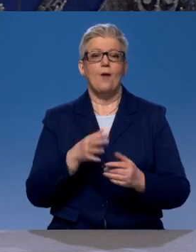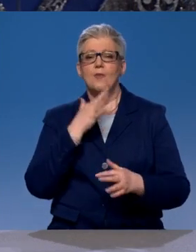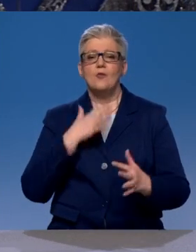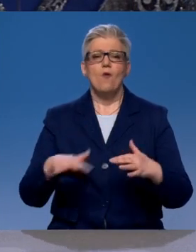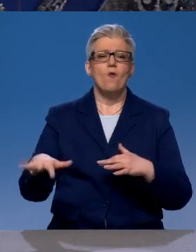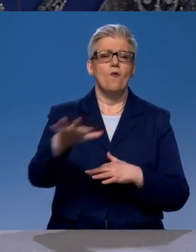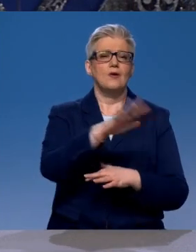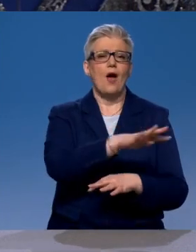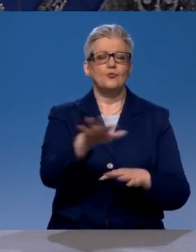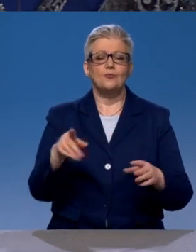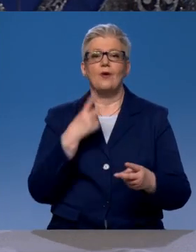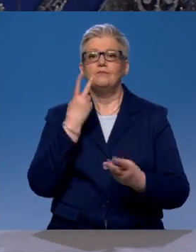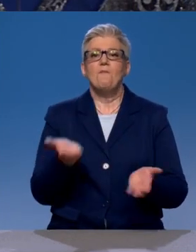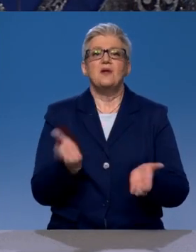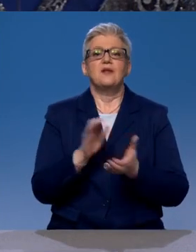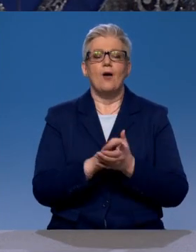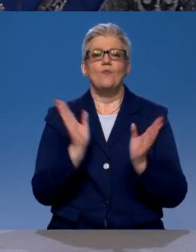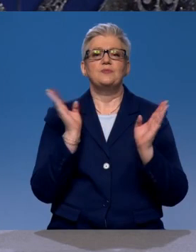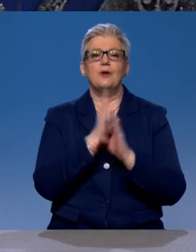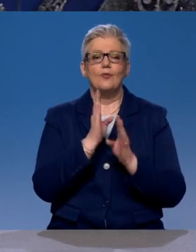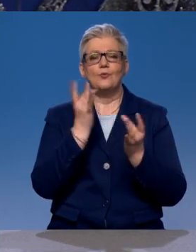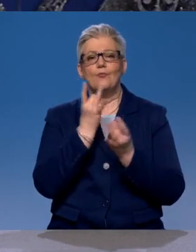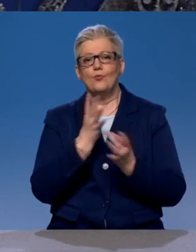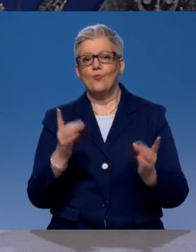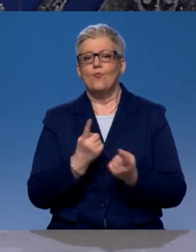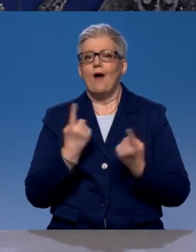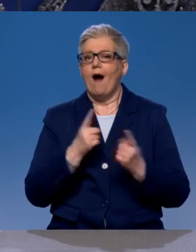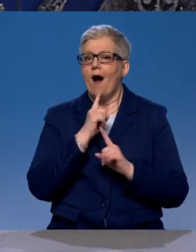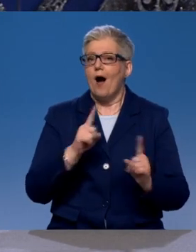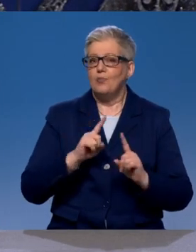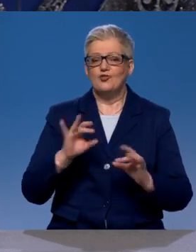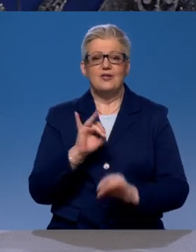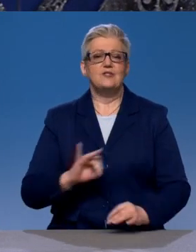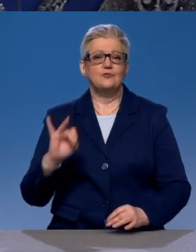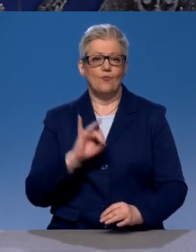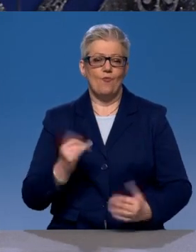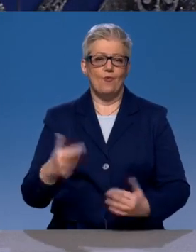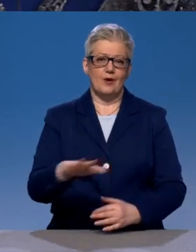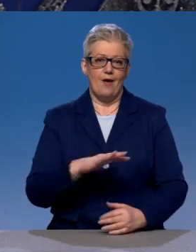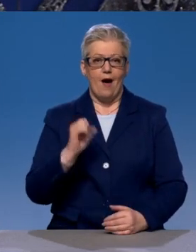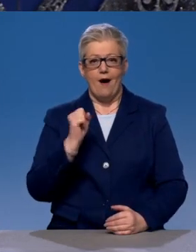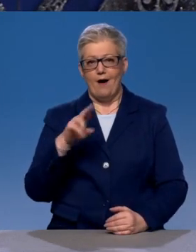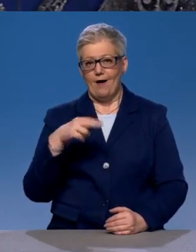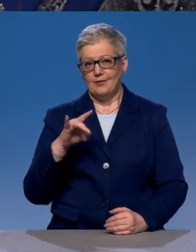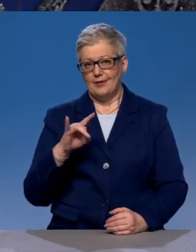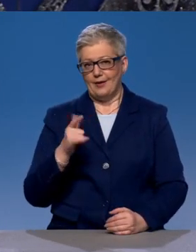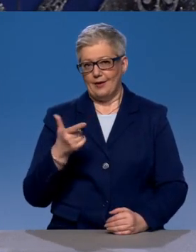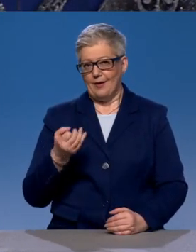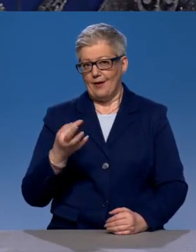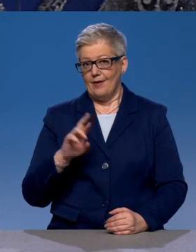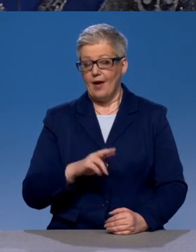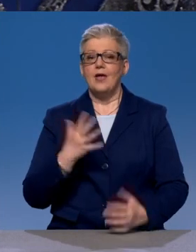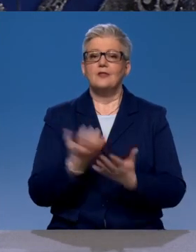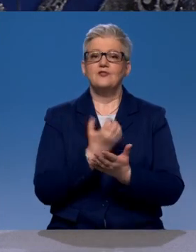аудиторию с природой, культурой, обычаями и историей Адыгеи, а также с достижениями в